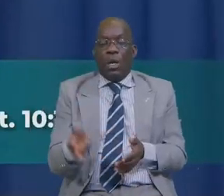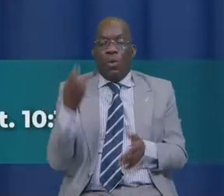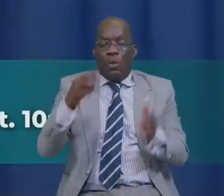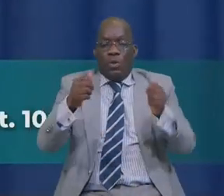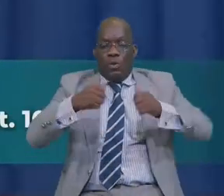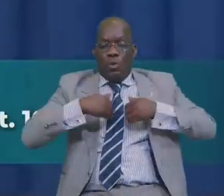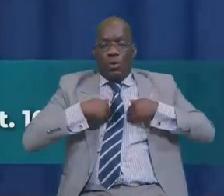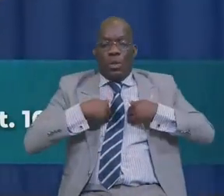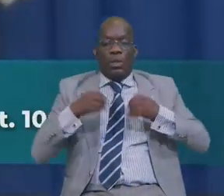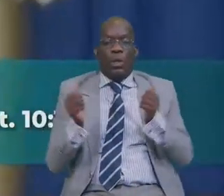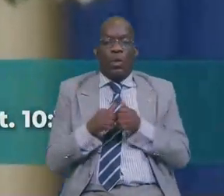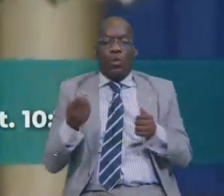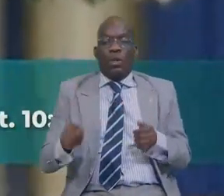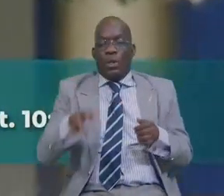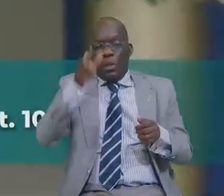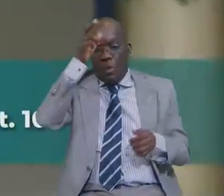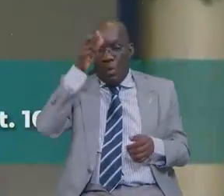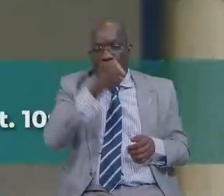Celui qui avait eu la légion